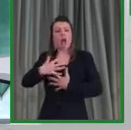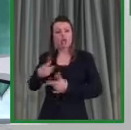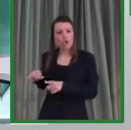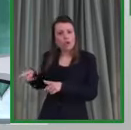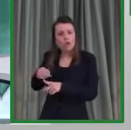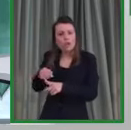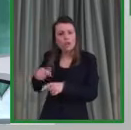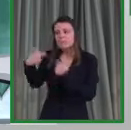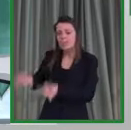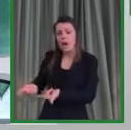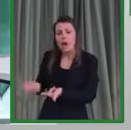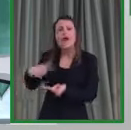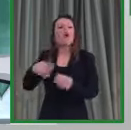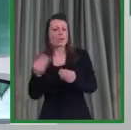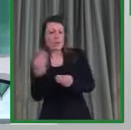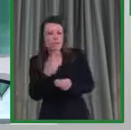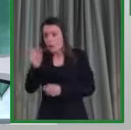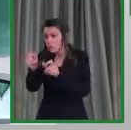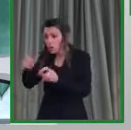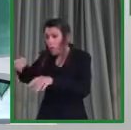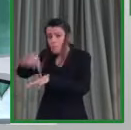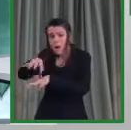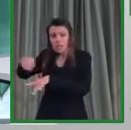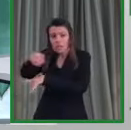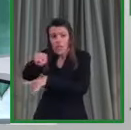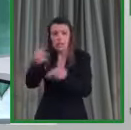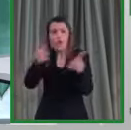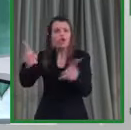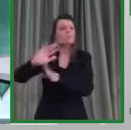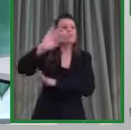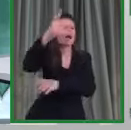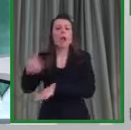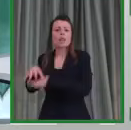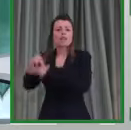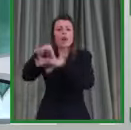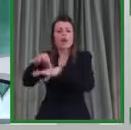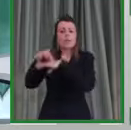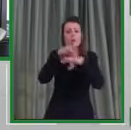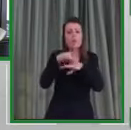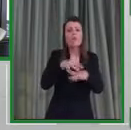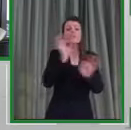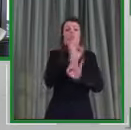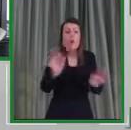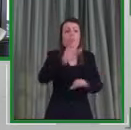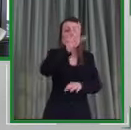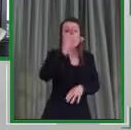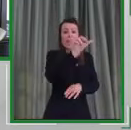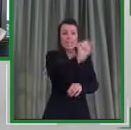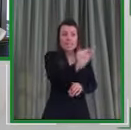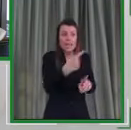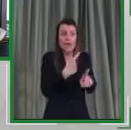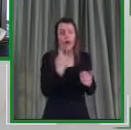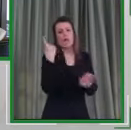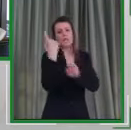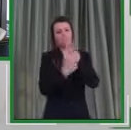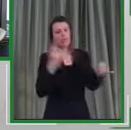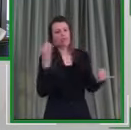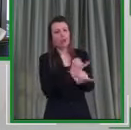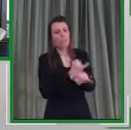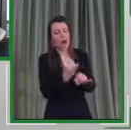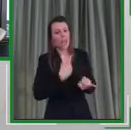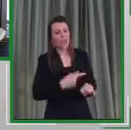in altri in altri ospedali o abbiamo chiesto anche alle rsa che avevano determinate condizioni se